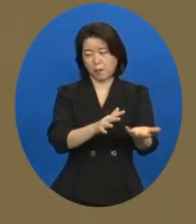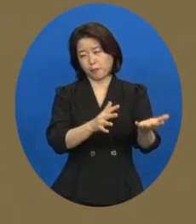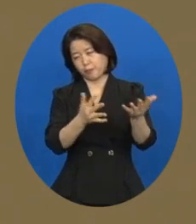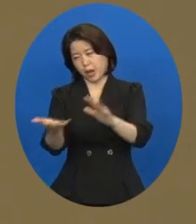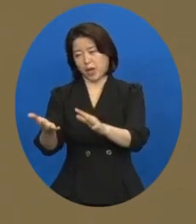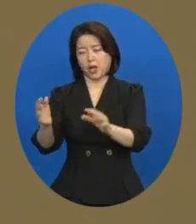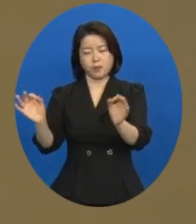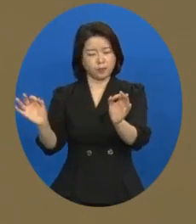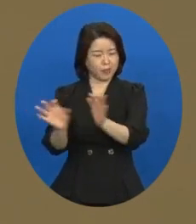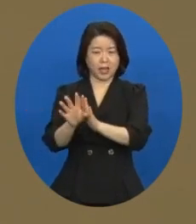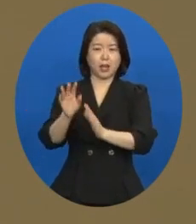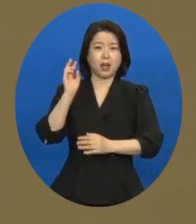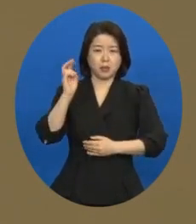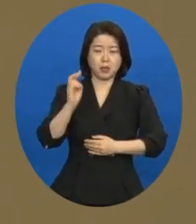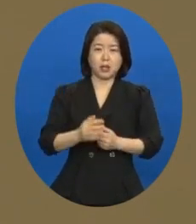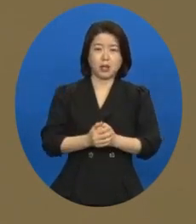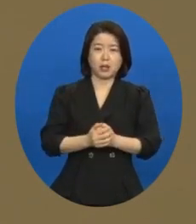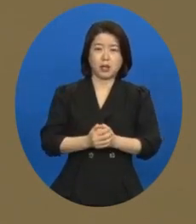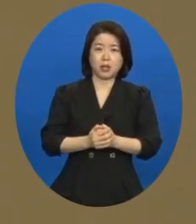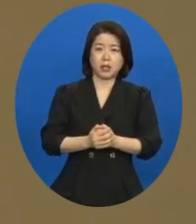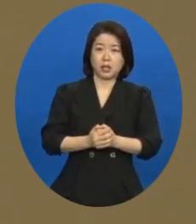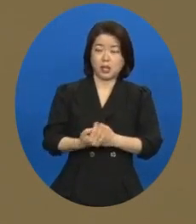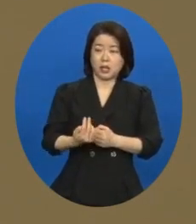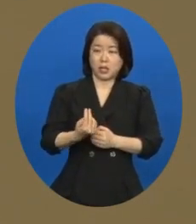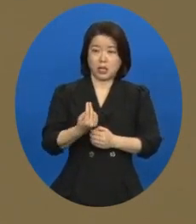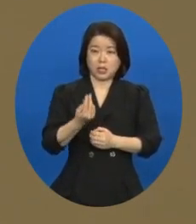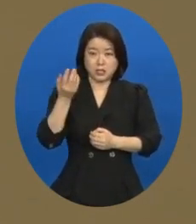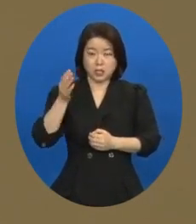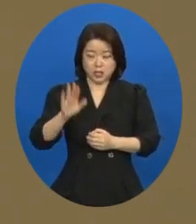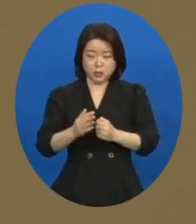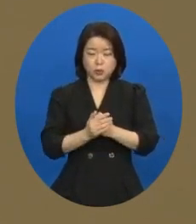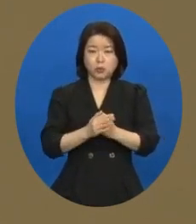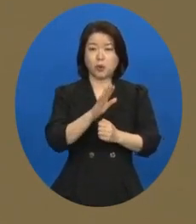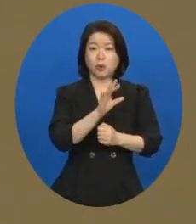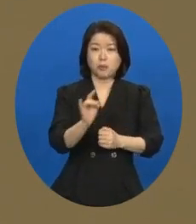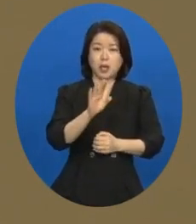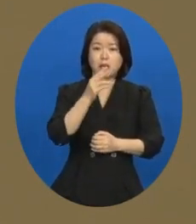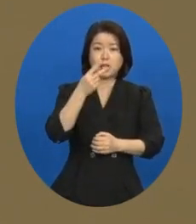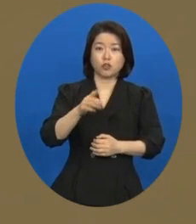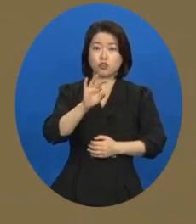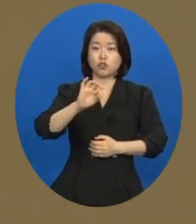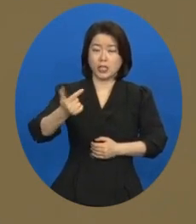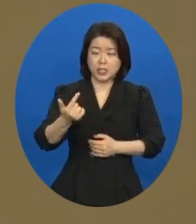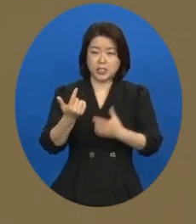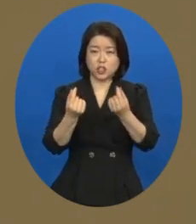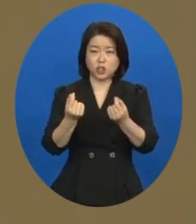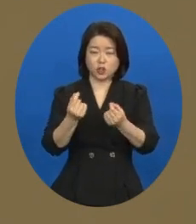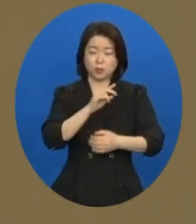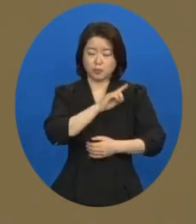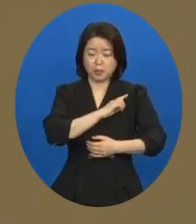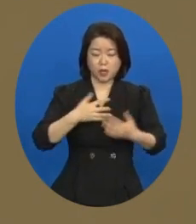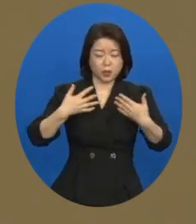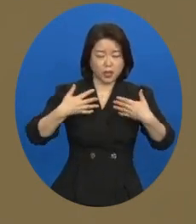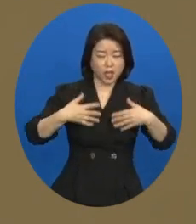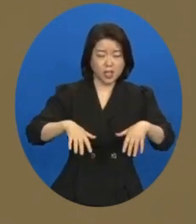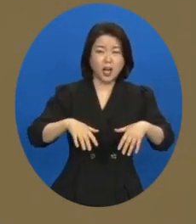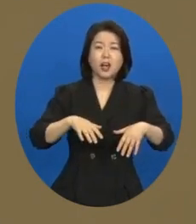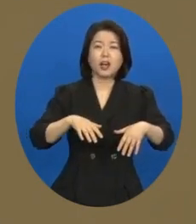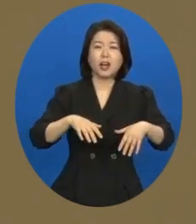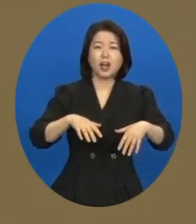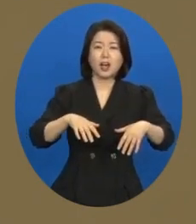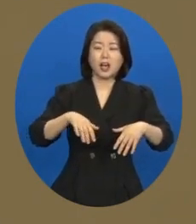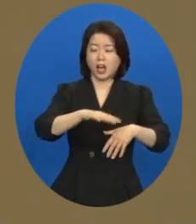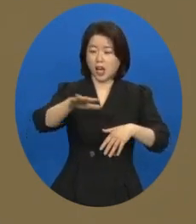모릅니다. 살았어도 베두인과 같이 아주 연약한